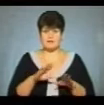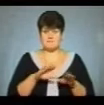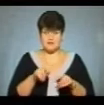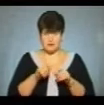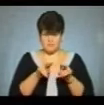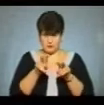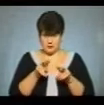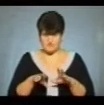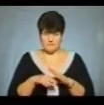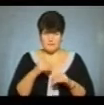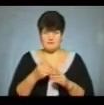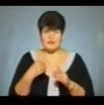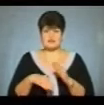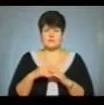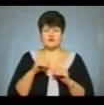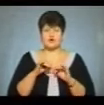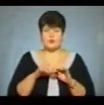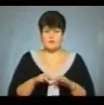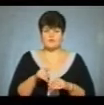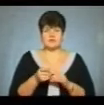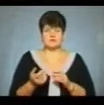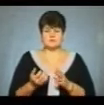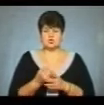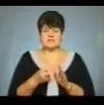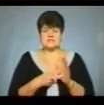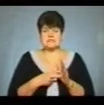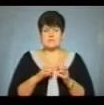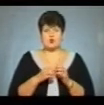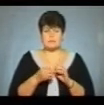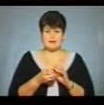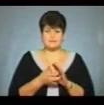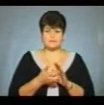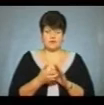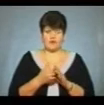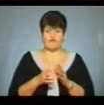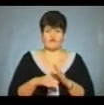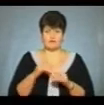моніторингу виборів і передвиборчої кампанії вони виявили 7 проблем та недоліків